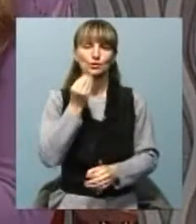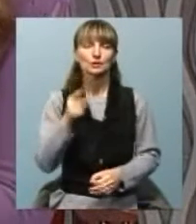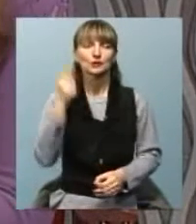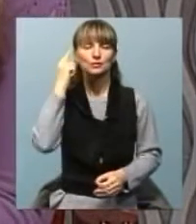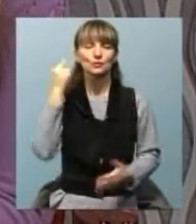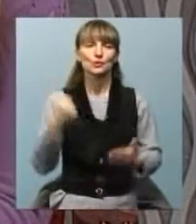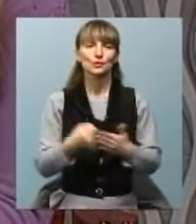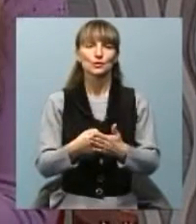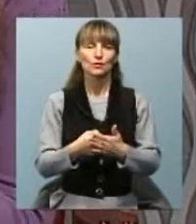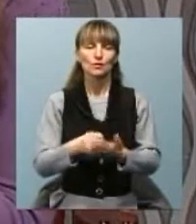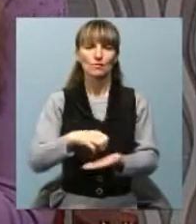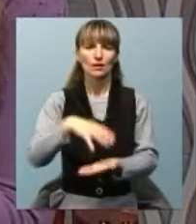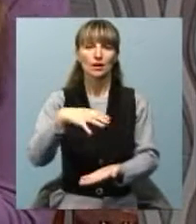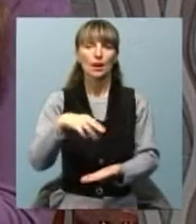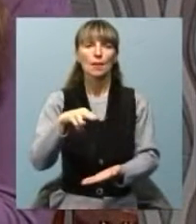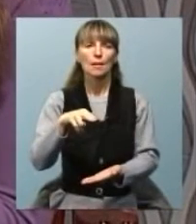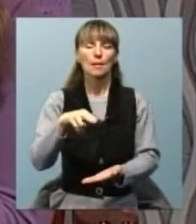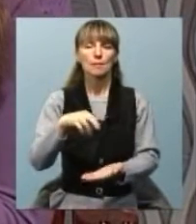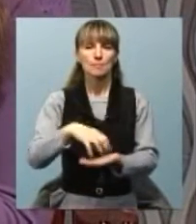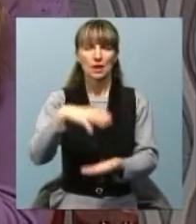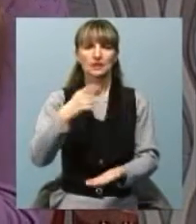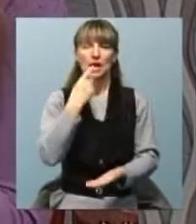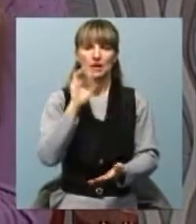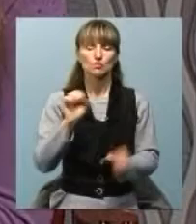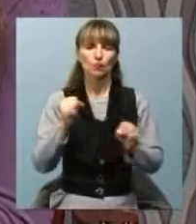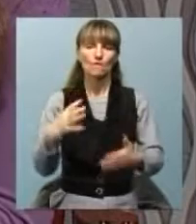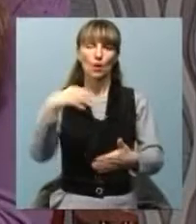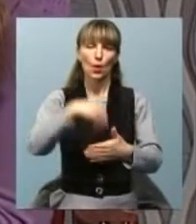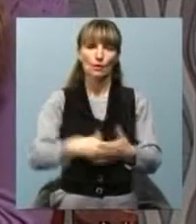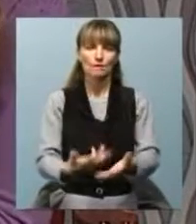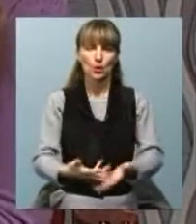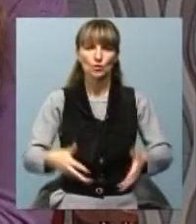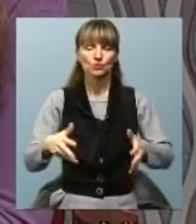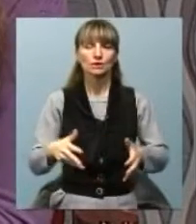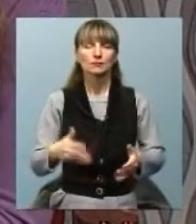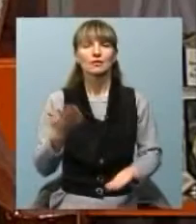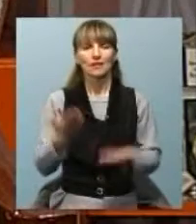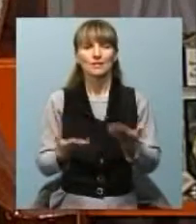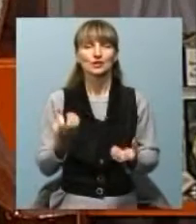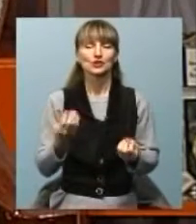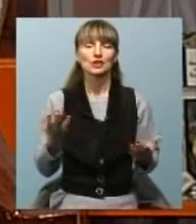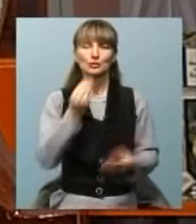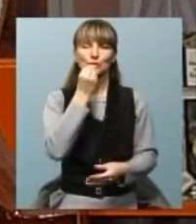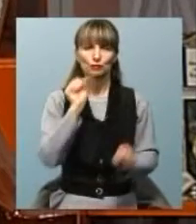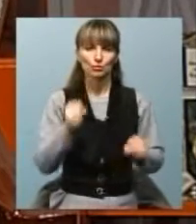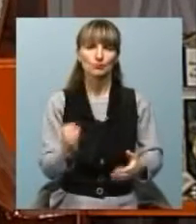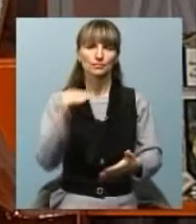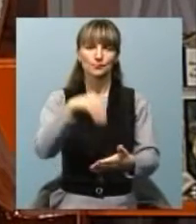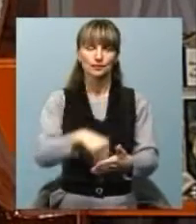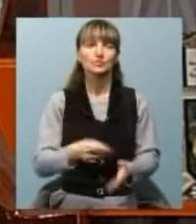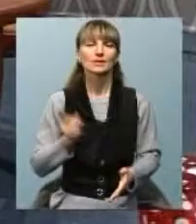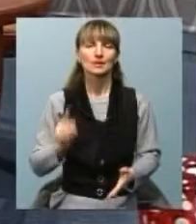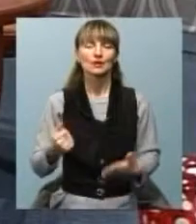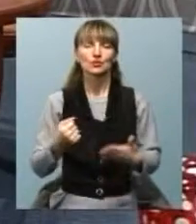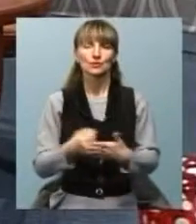думаєш, що до Великоднього кошика саме паски та яйця можуть входити? Чи ще якісь продукти? Напевно, ще якісь продукти. Так,